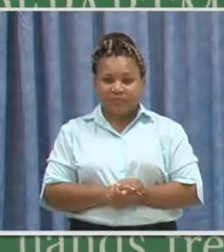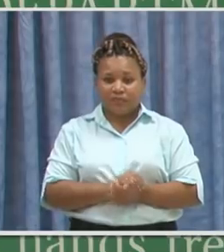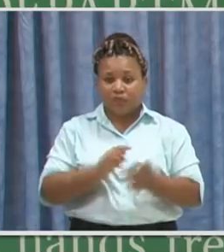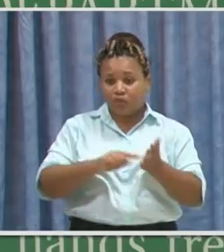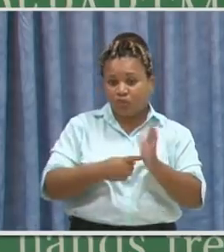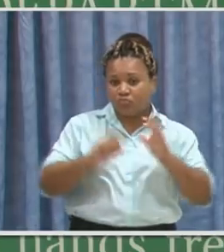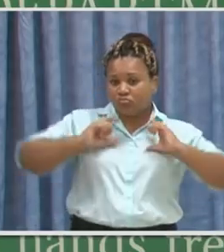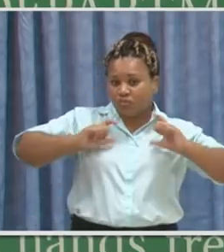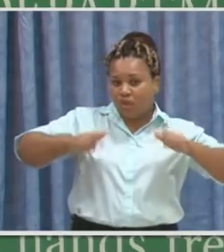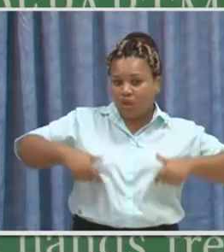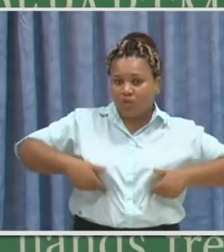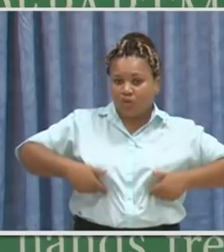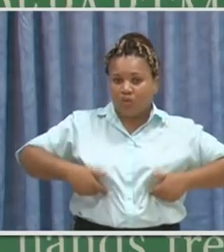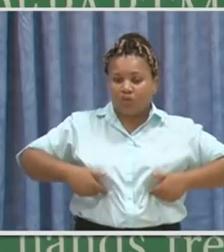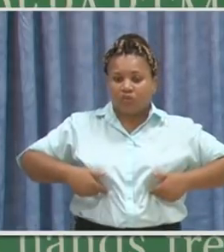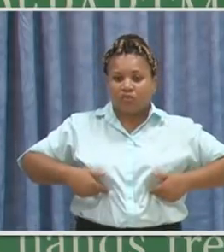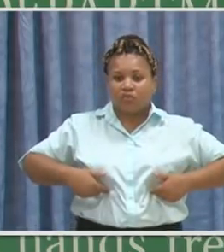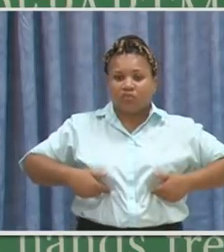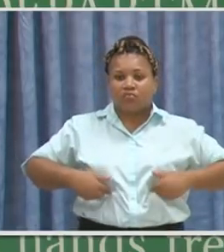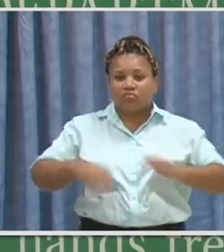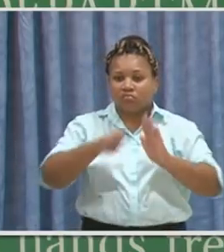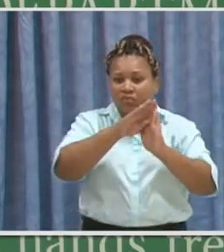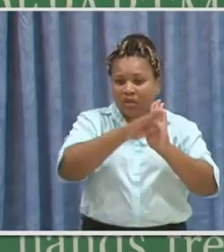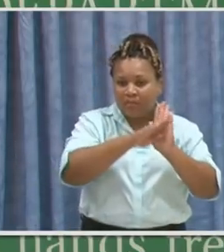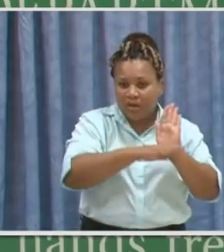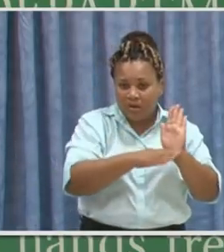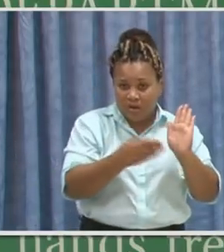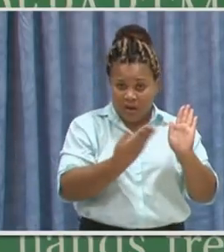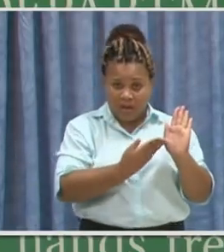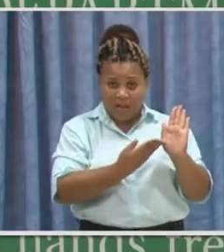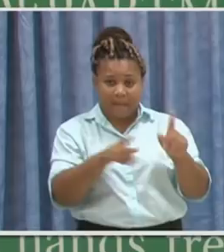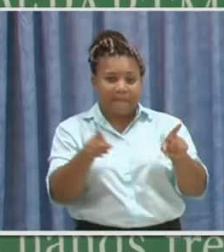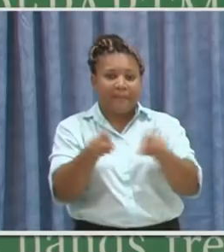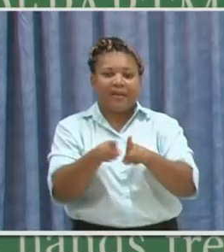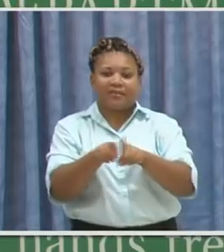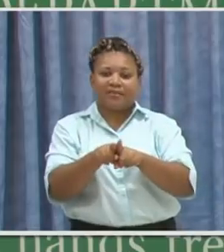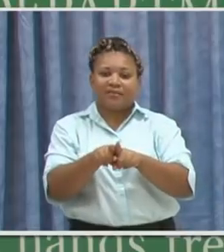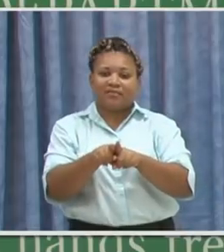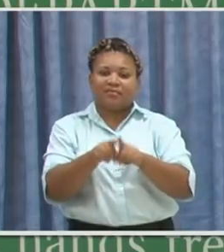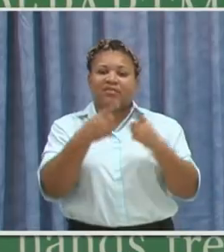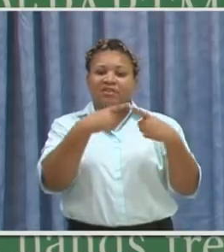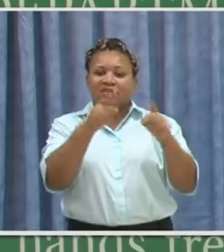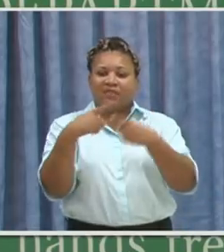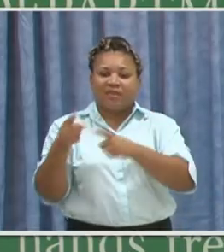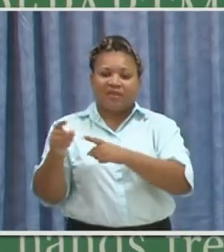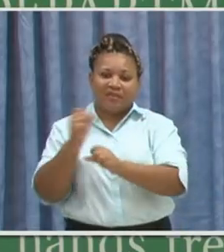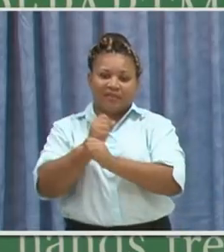autres doivent travailler en termes de monitoring, vigilance parmi